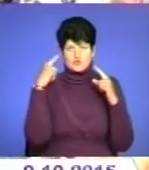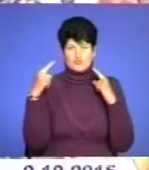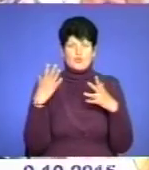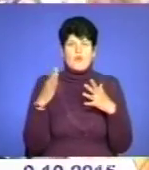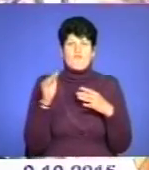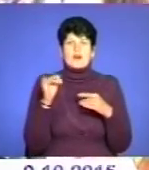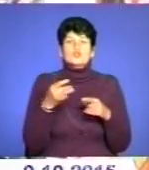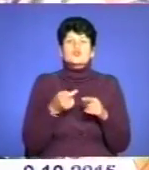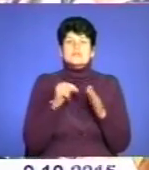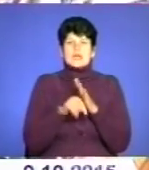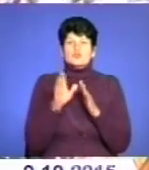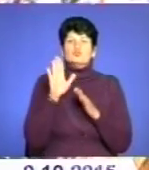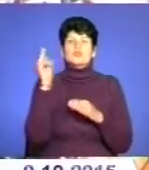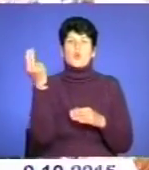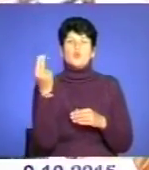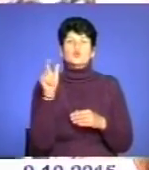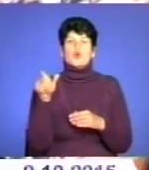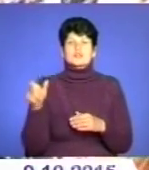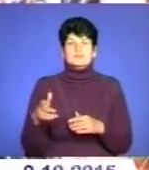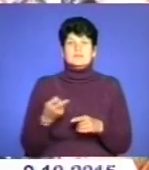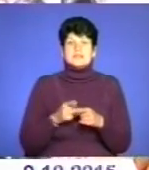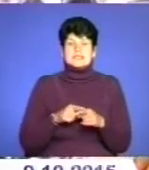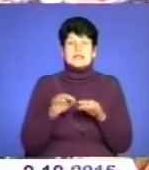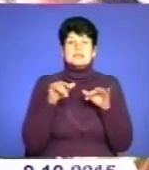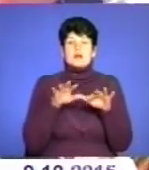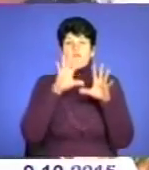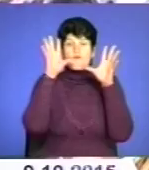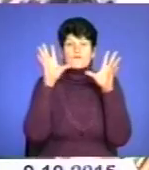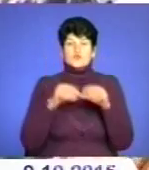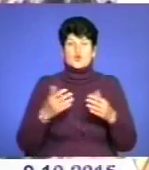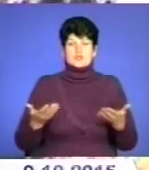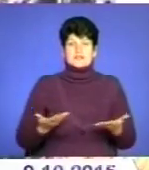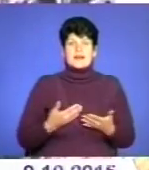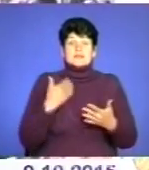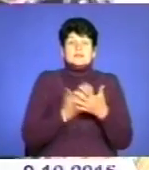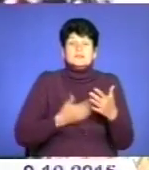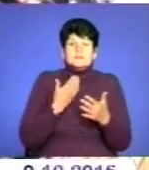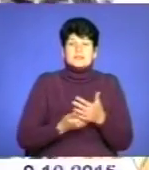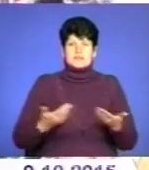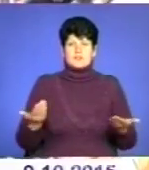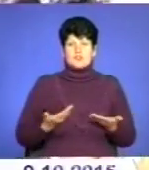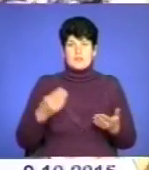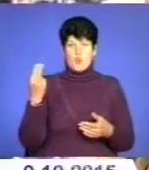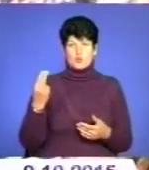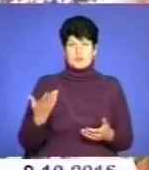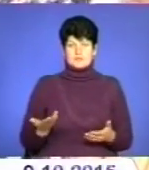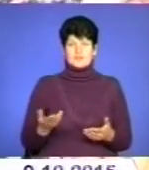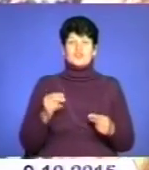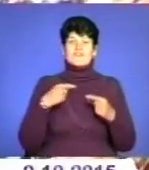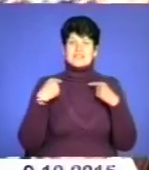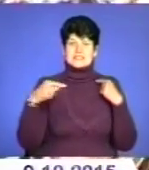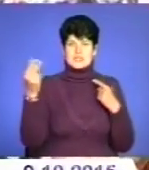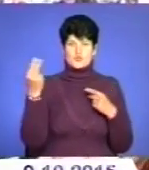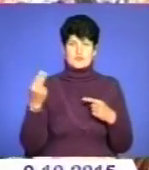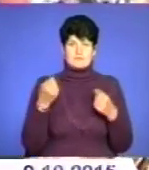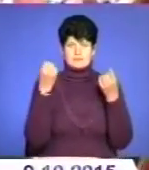для вас означає бути художником? Ой, це справа всього життя. Це стиль життя художник. Чим відрізняються художники від